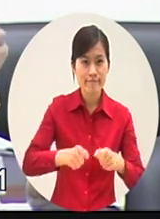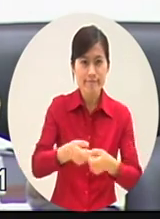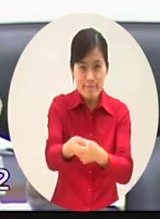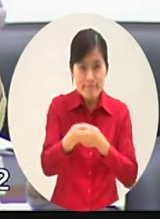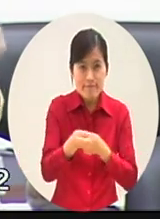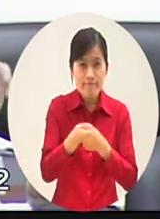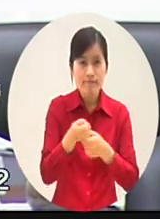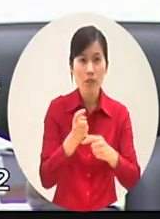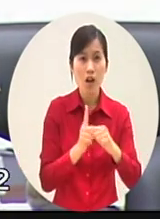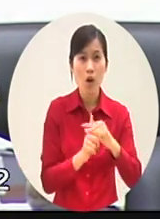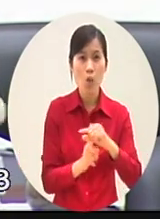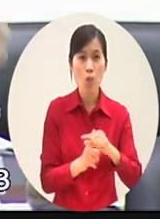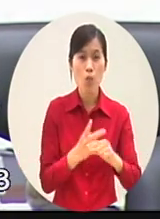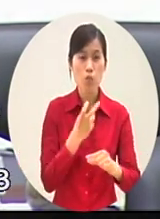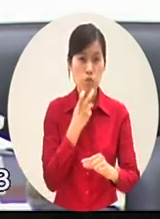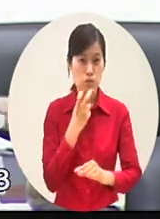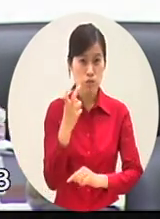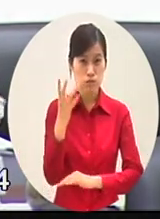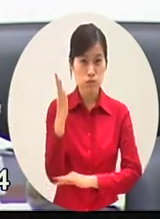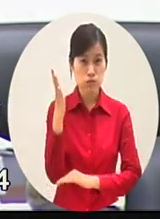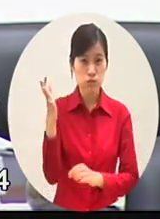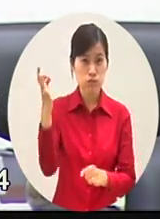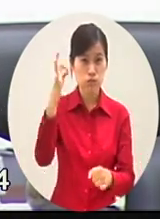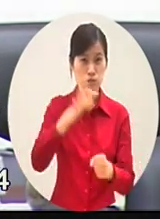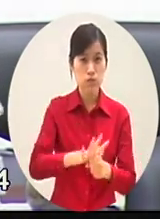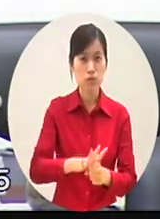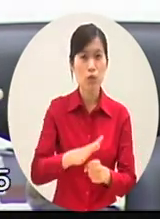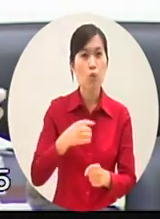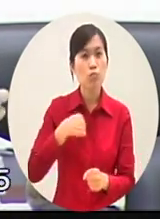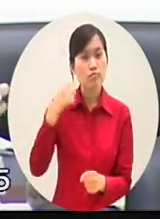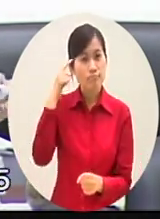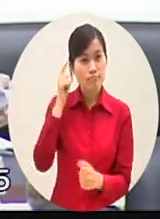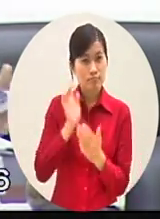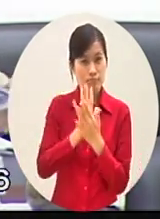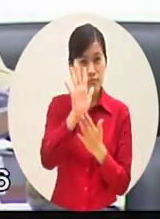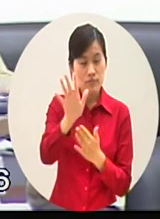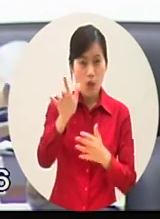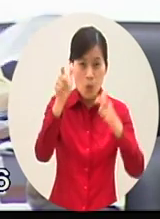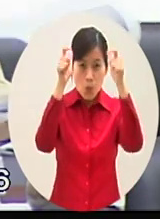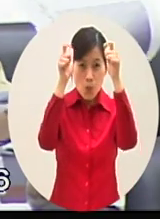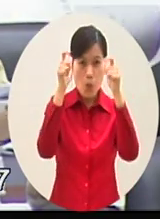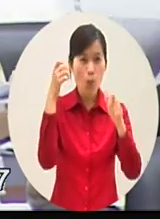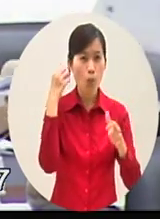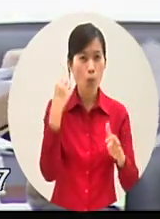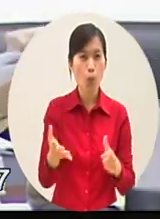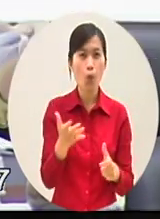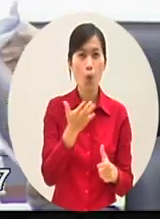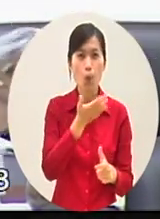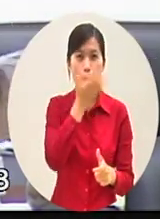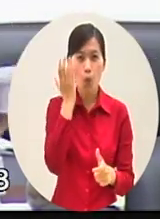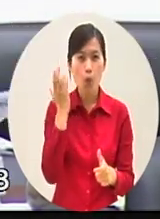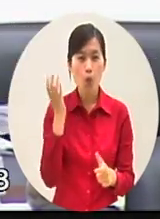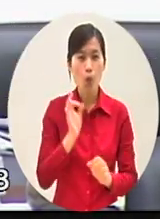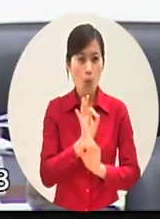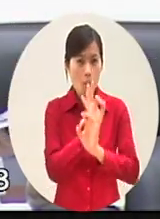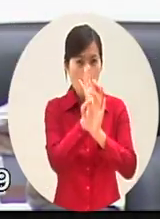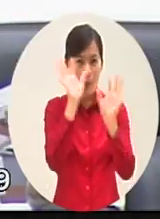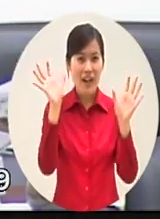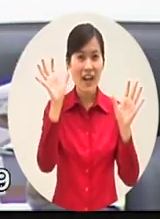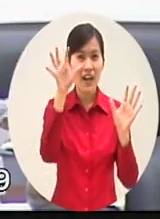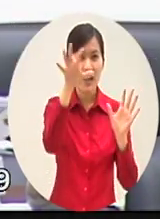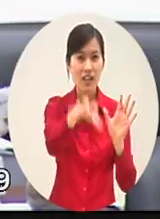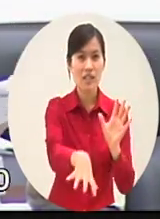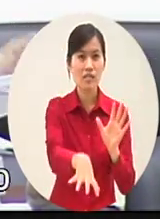经费，应该是我觉得说我们未来高雄的一个新亮点，应该是很不错的。然后一家吼边啊